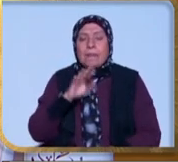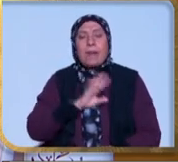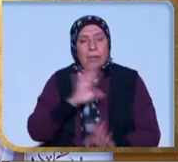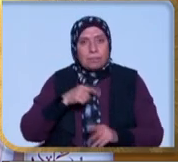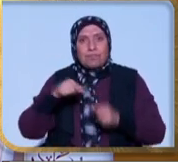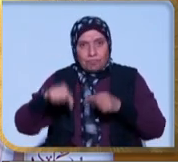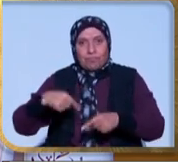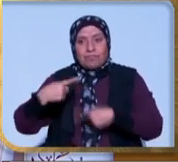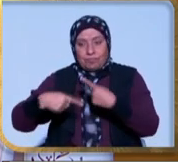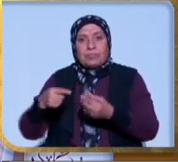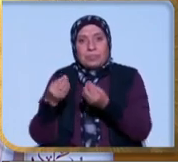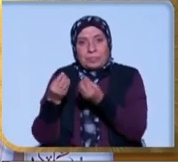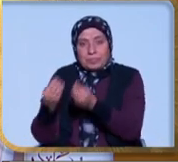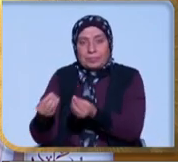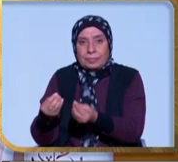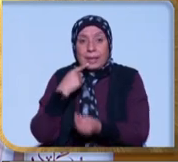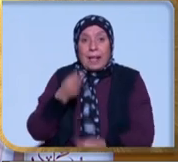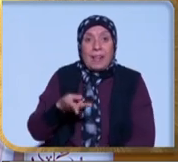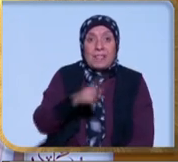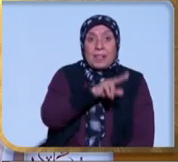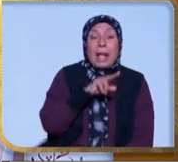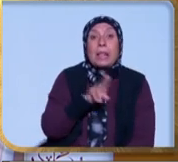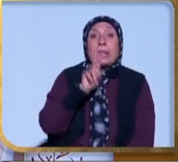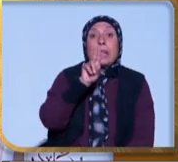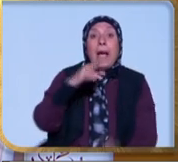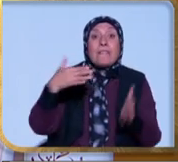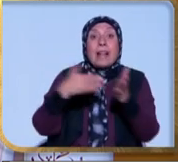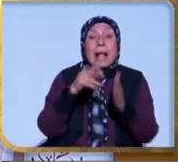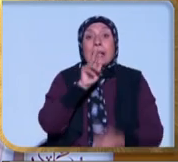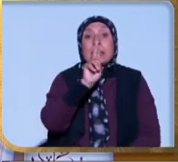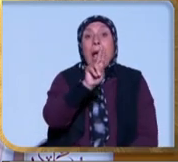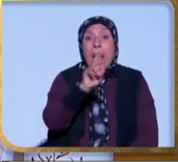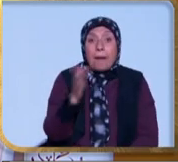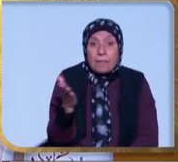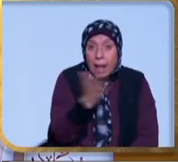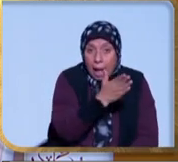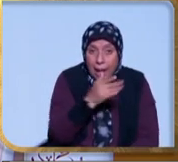رحمة بالتاء المفتوحة يعني رحمة